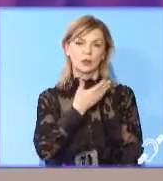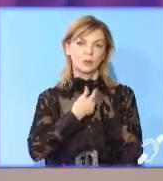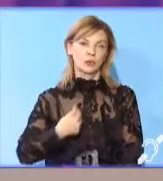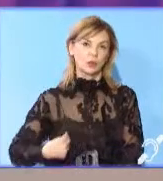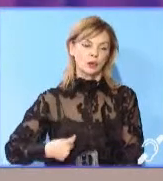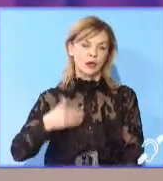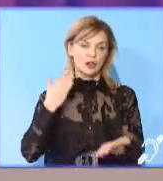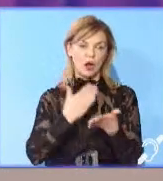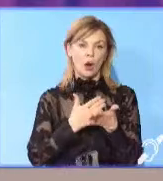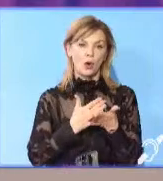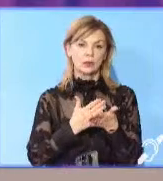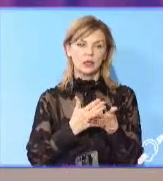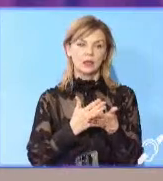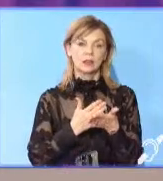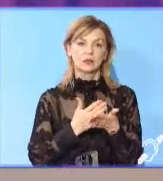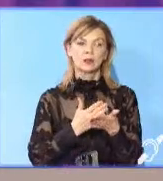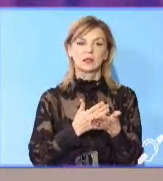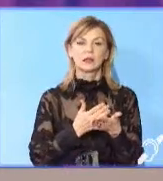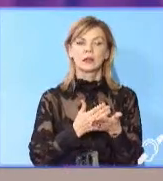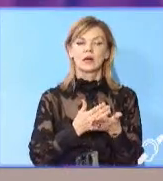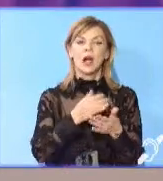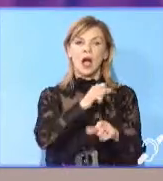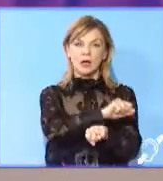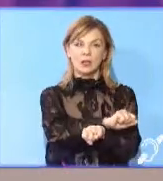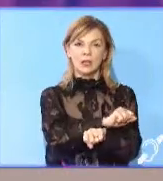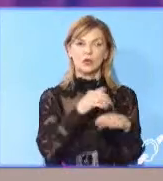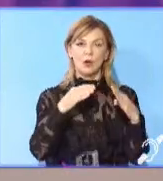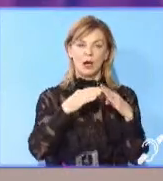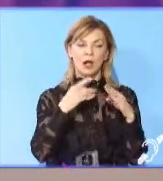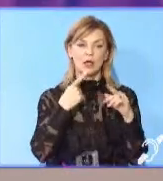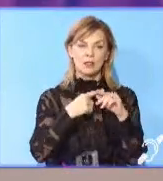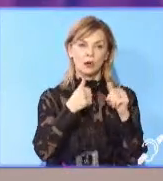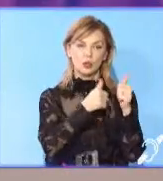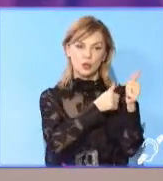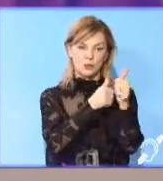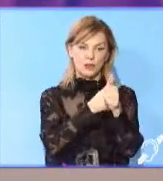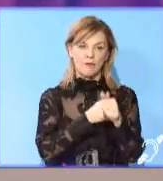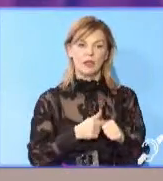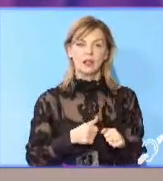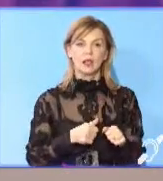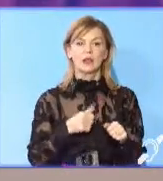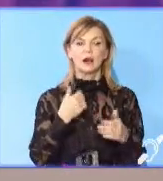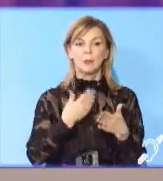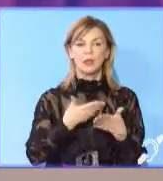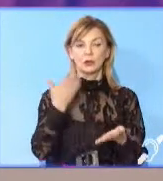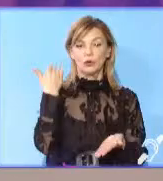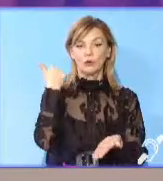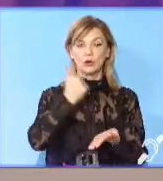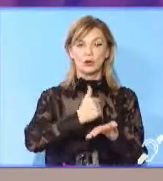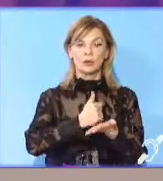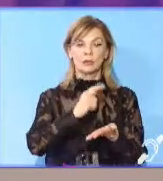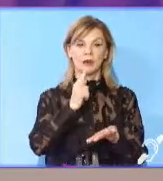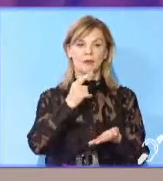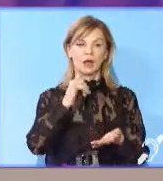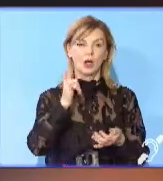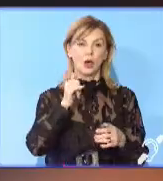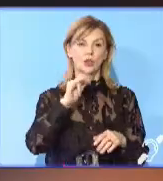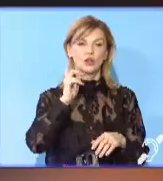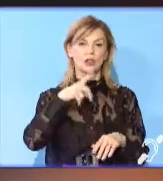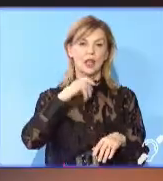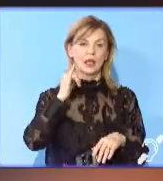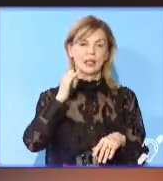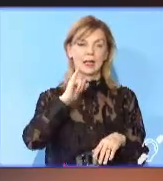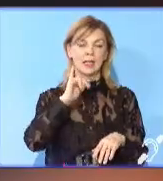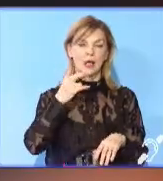Judecătorii din București au dispus măsura arestului la domiciliu cu supraveghere electronică în cazul fostului prefect de Gorj, Dan